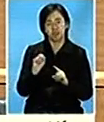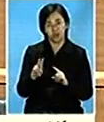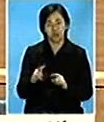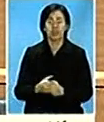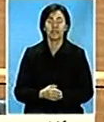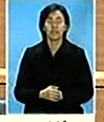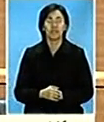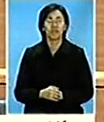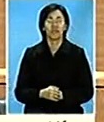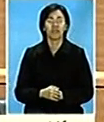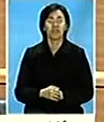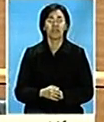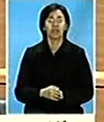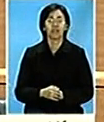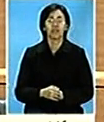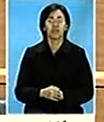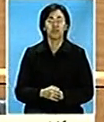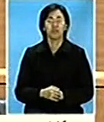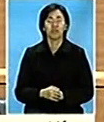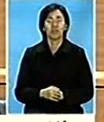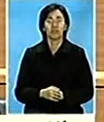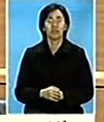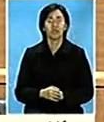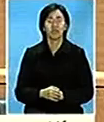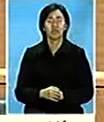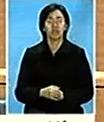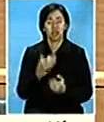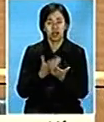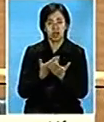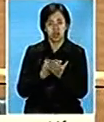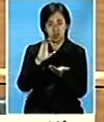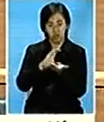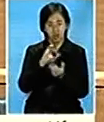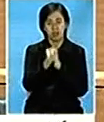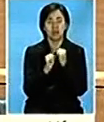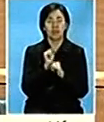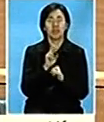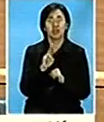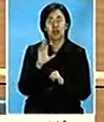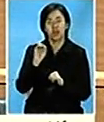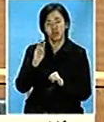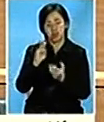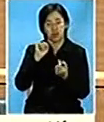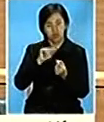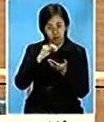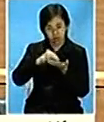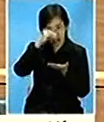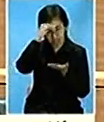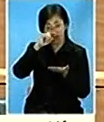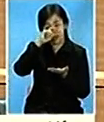ะครับเมื่อเรามาดูงบประมาณในปี2556งบประมาณด้านการศึกษาของไทย